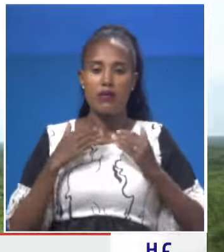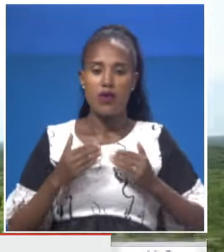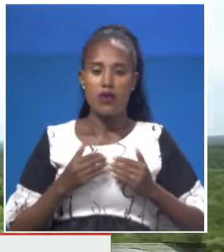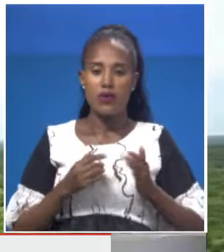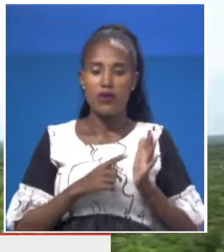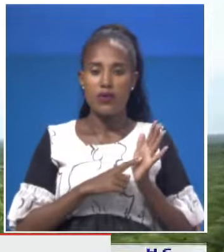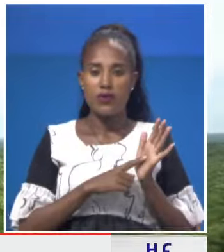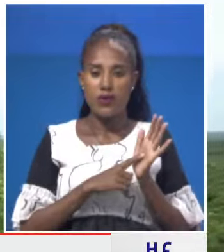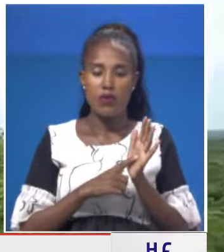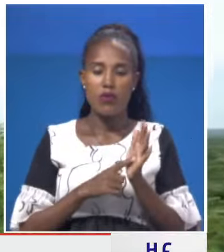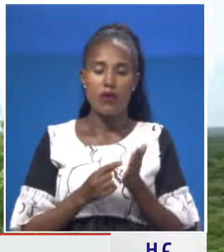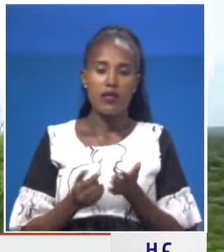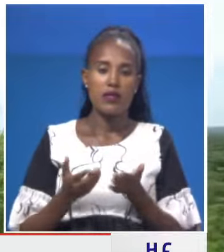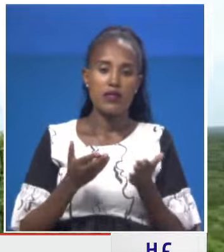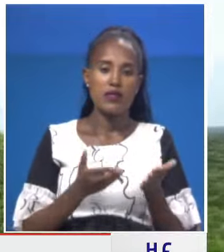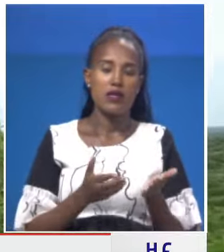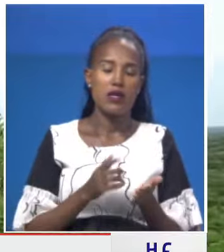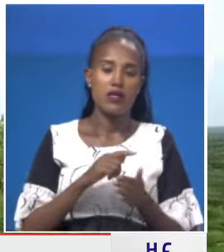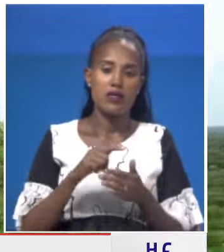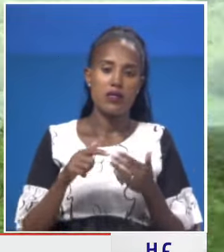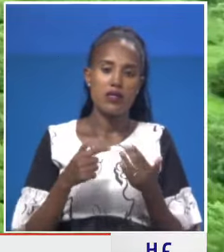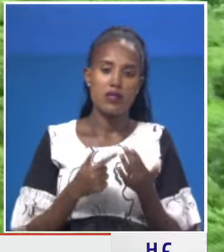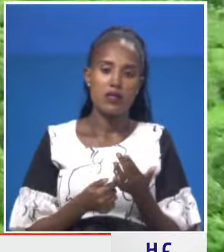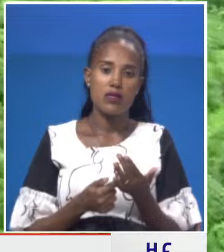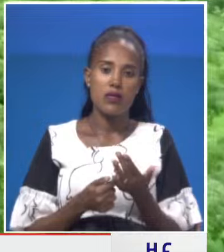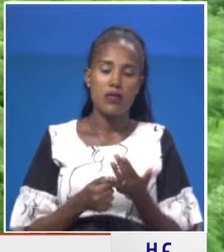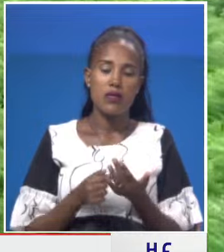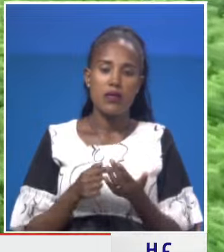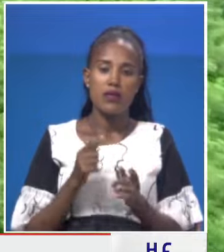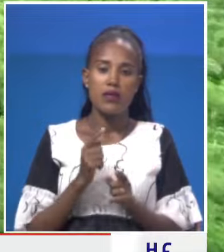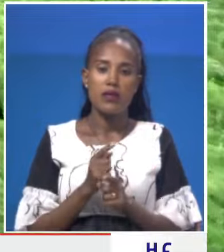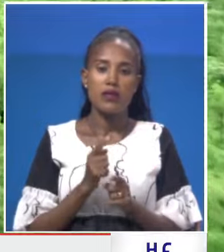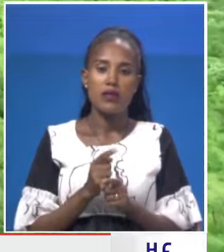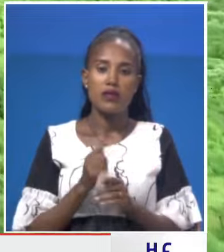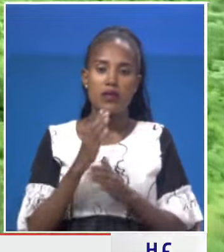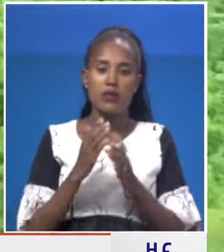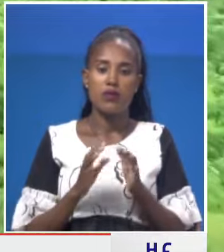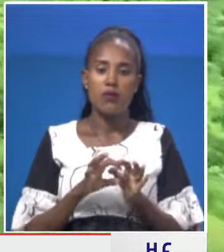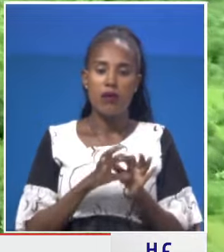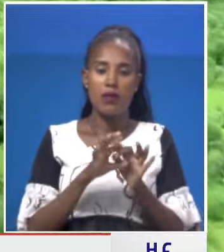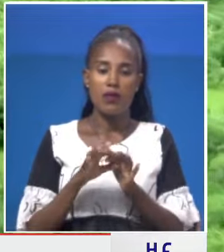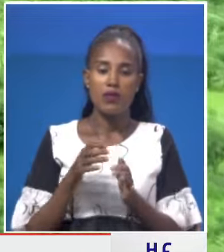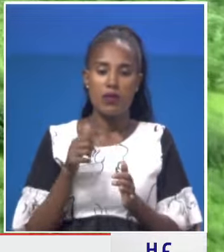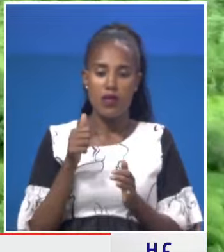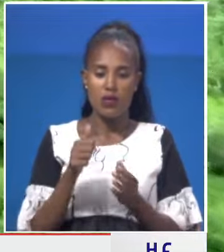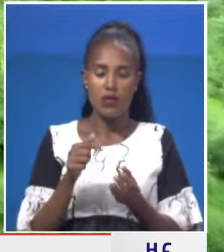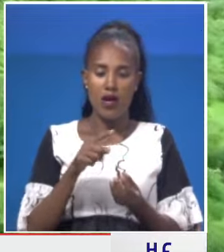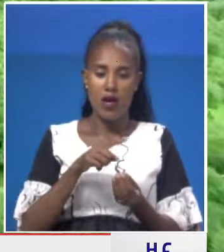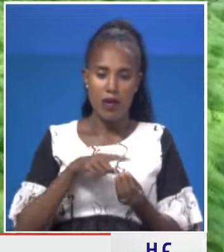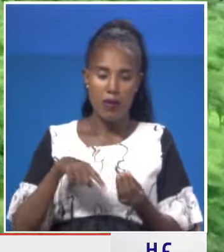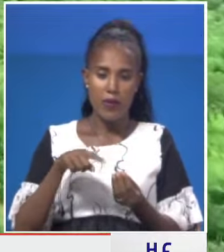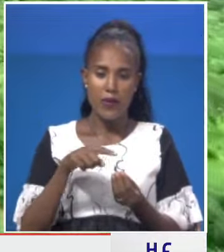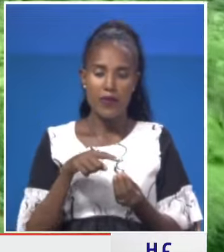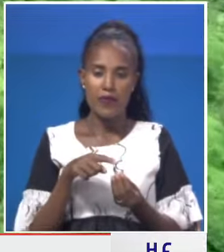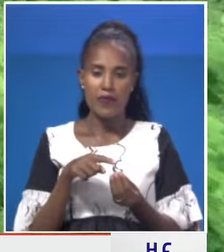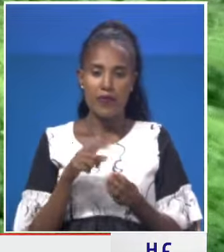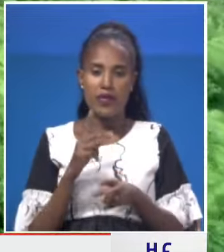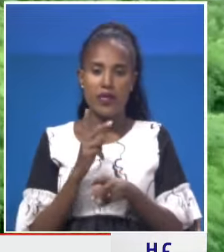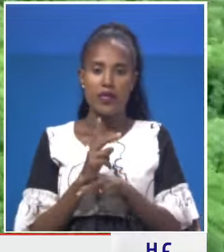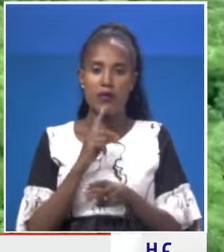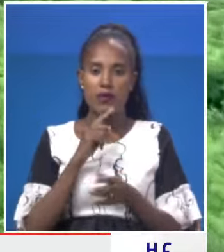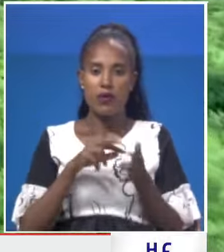ይጠቁማል። ስለዚህ በተለይ መንገድ ተደራጅቶ ማህበረሰቡ ራሱ አካባቢውን እየጠበቀ ነው ማለት ነው።